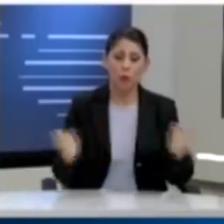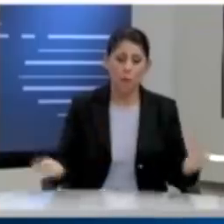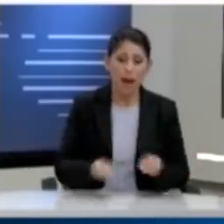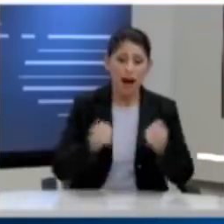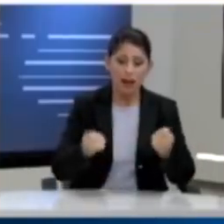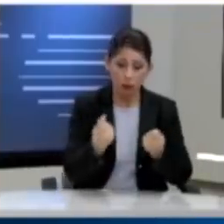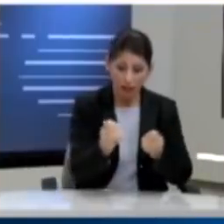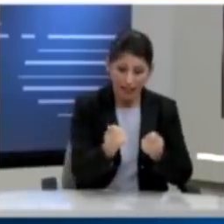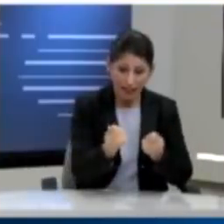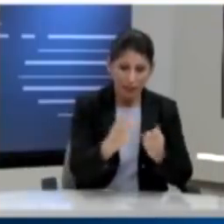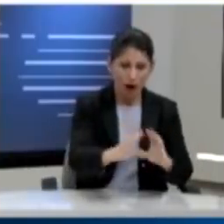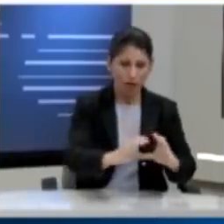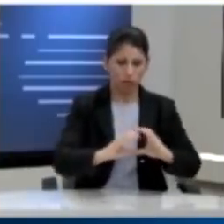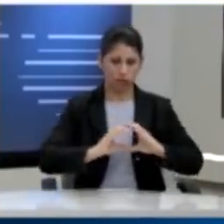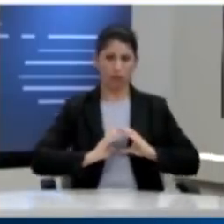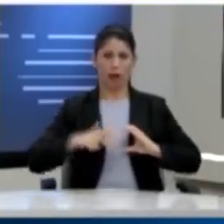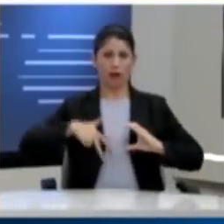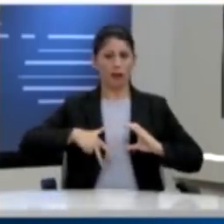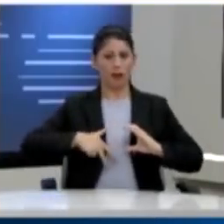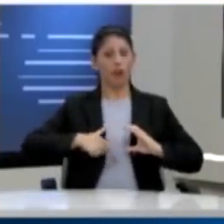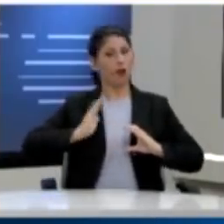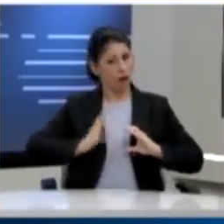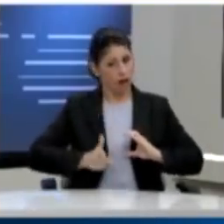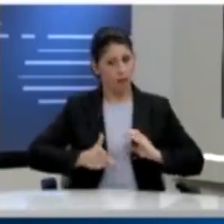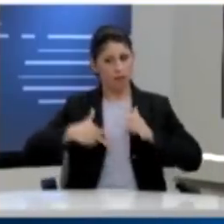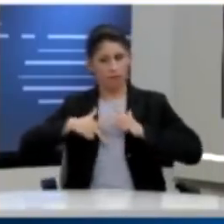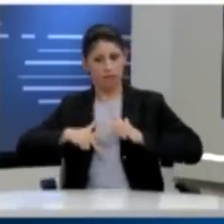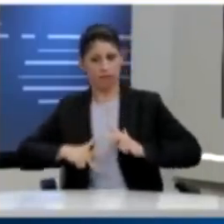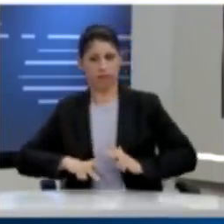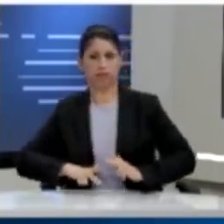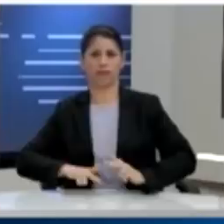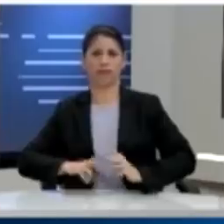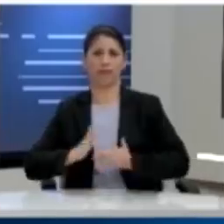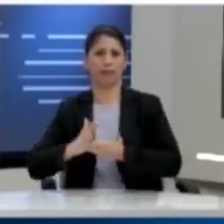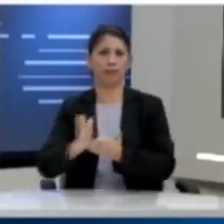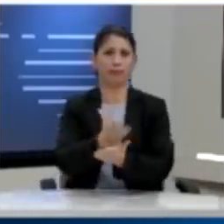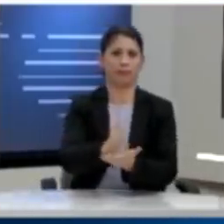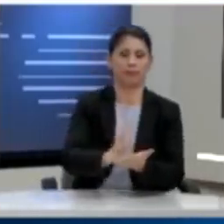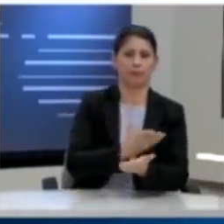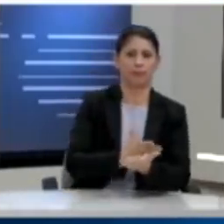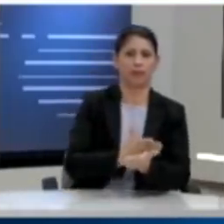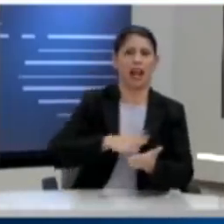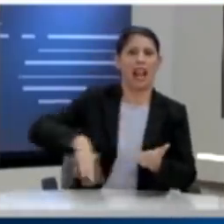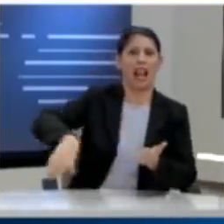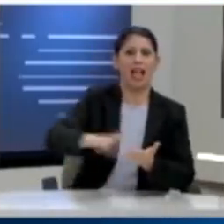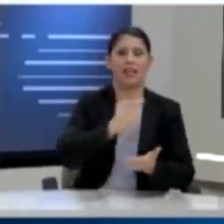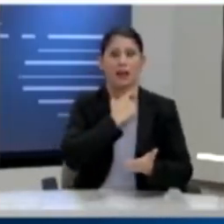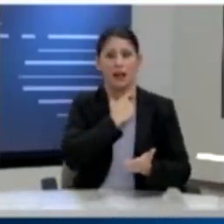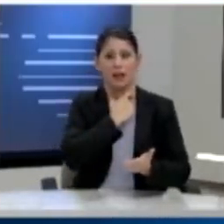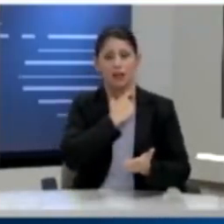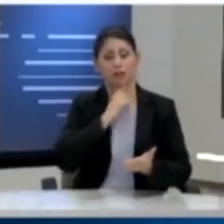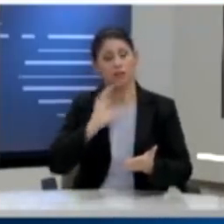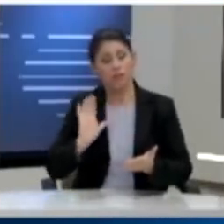έχει δυνατότητα να ικανοποιήσει τις σύγχρονες λαϊκές ανάγκες. Αλλά και σε